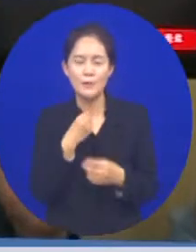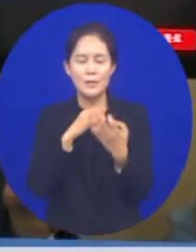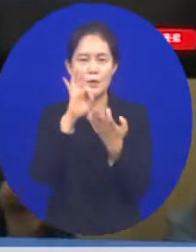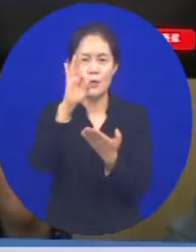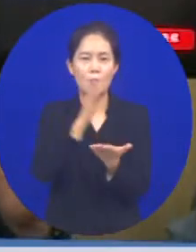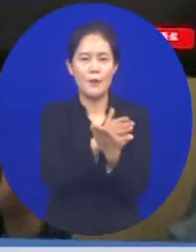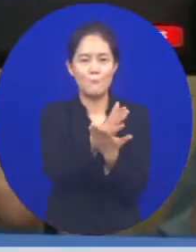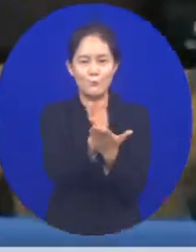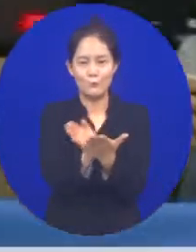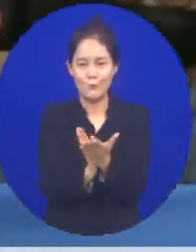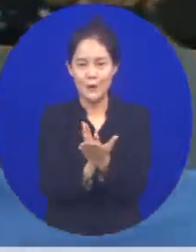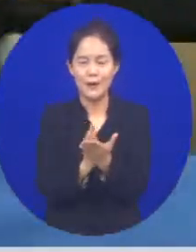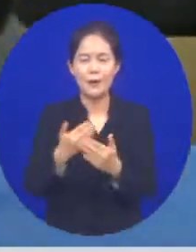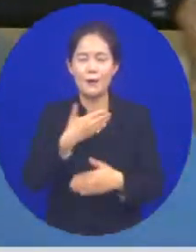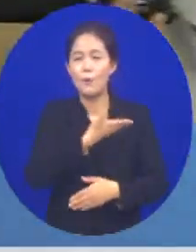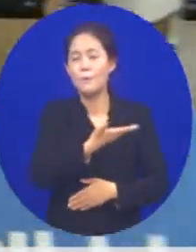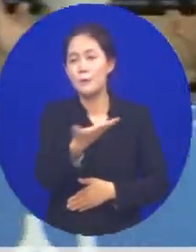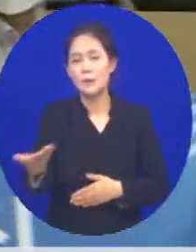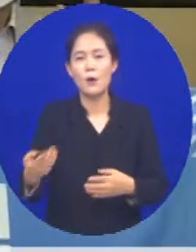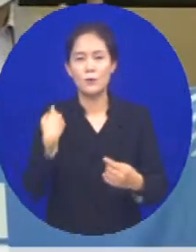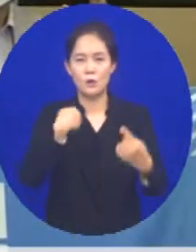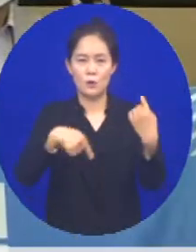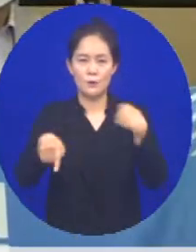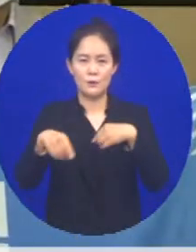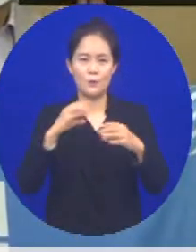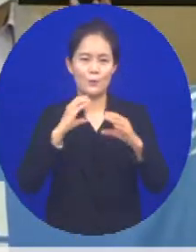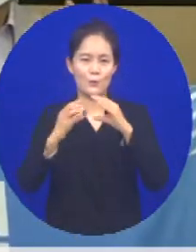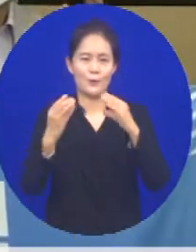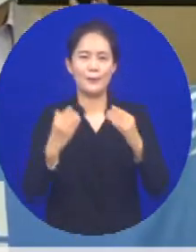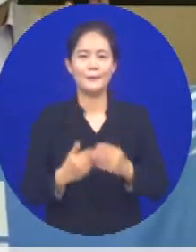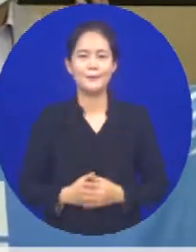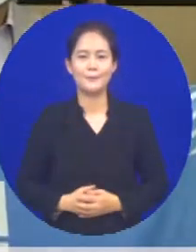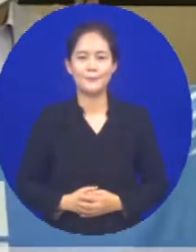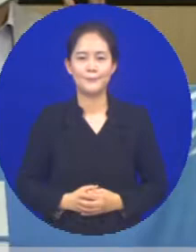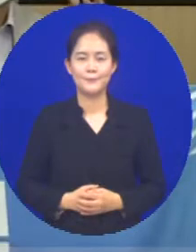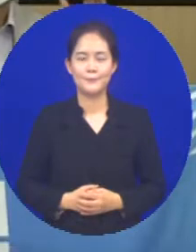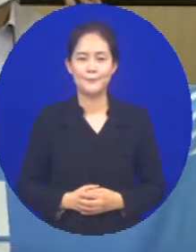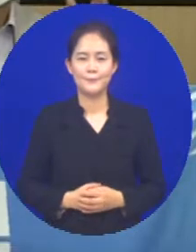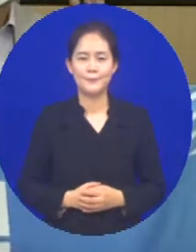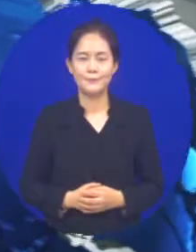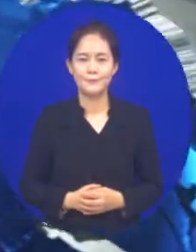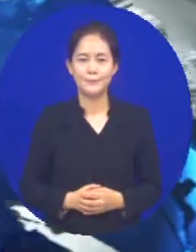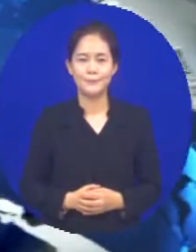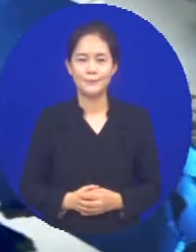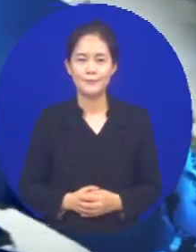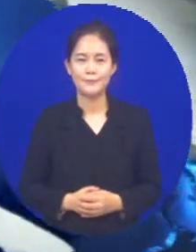거 지 등 10개 분과에서 청년들을 위한 정책과제를 논의합니다